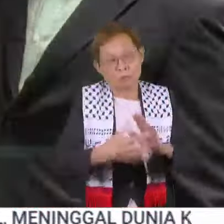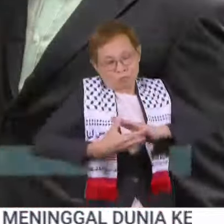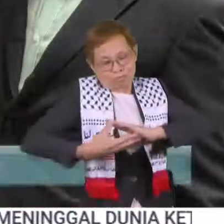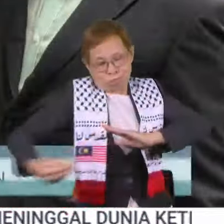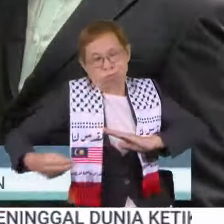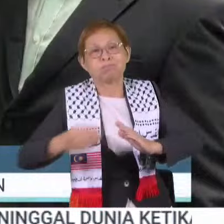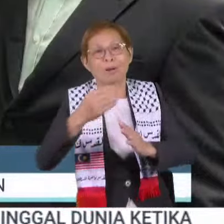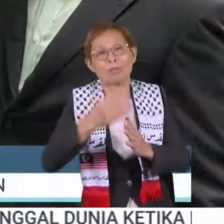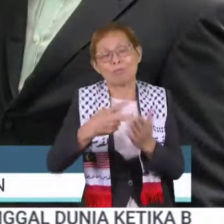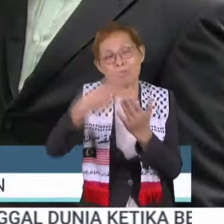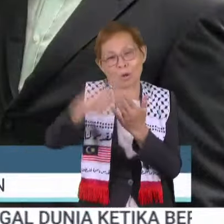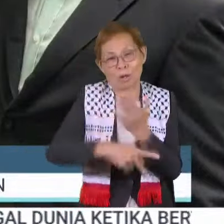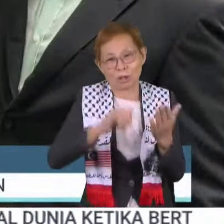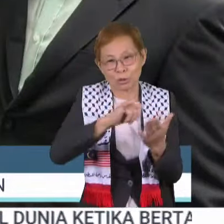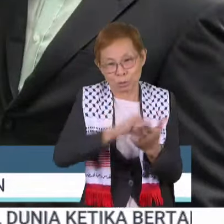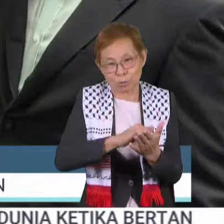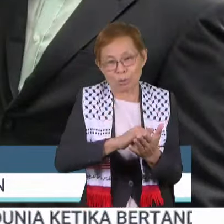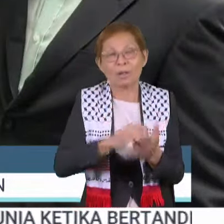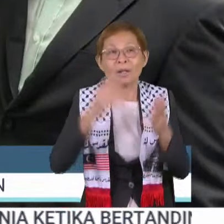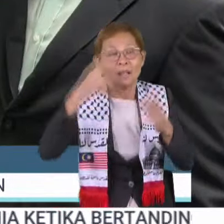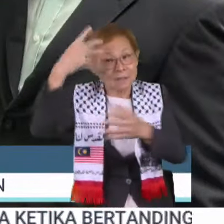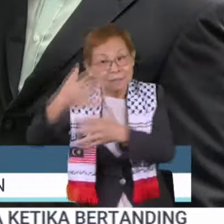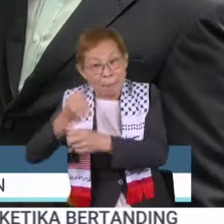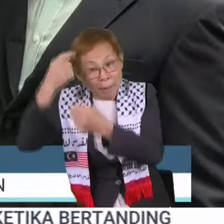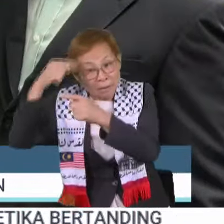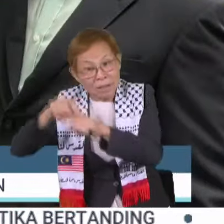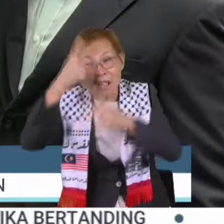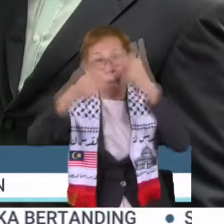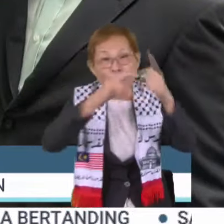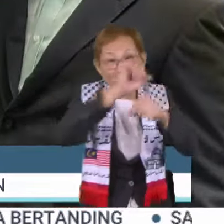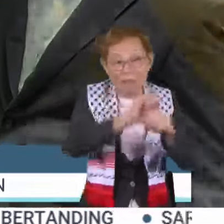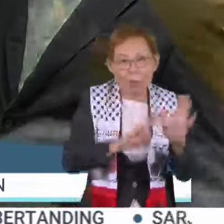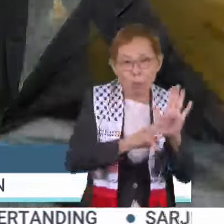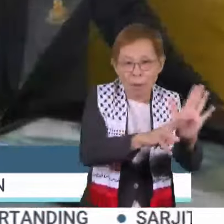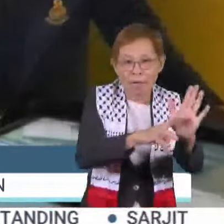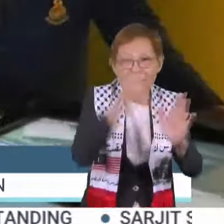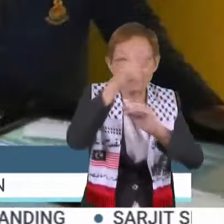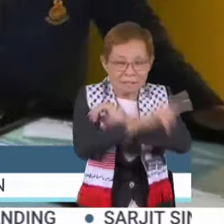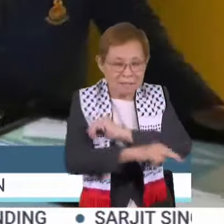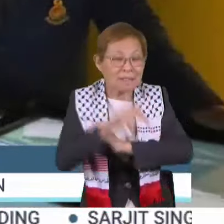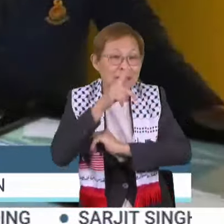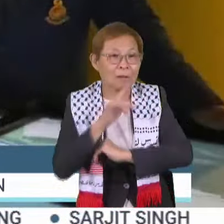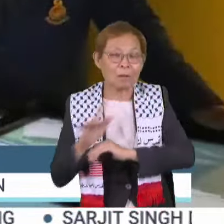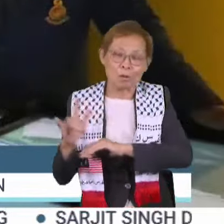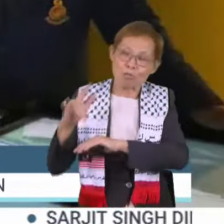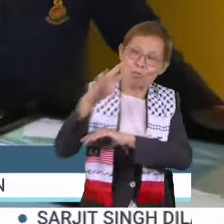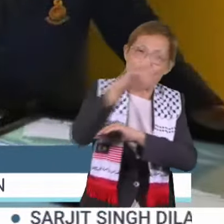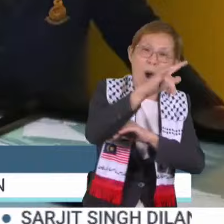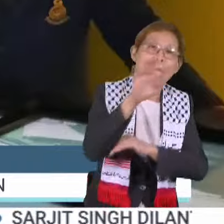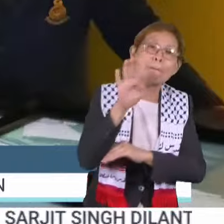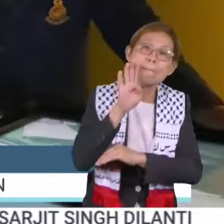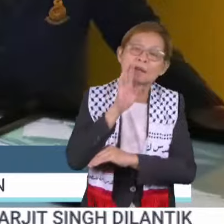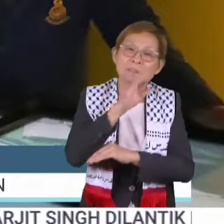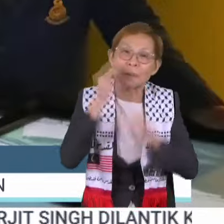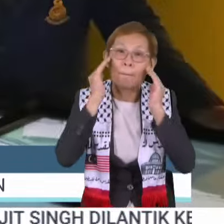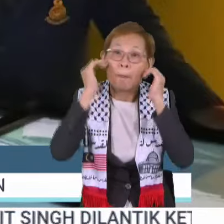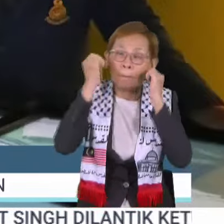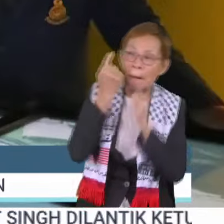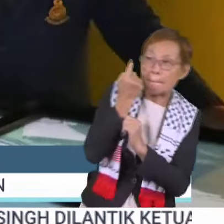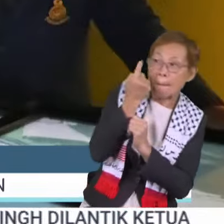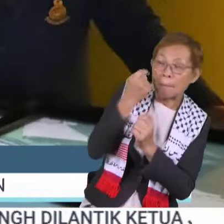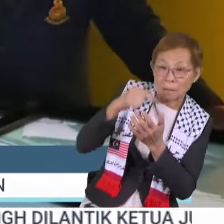itu menurutnya perkara itu dicapai selepas lawatan kerja delegasi kerajaan Negeri Kedah ke Belgium dan Belanda baru-baru